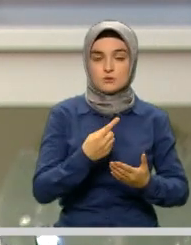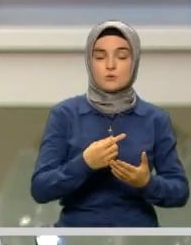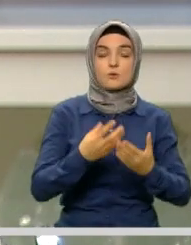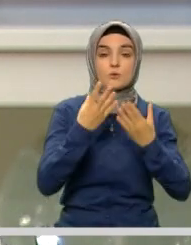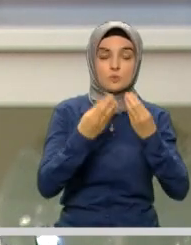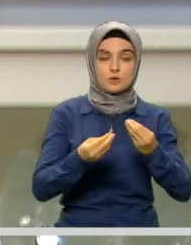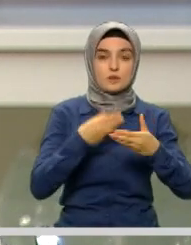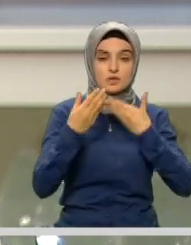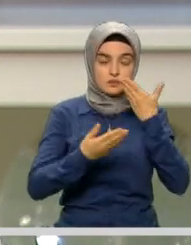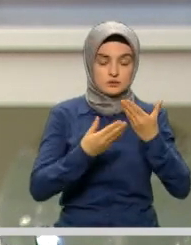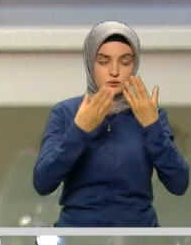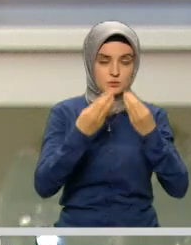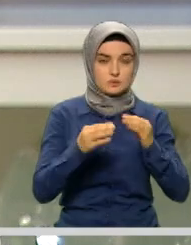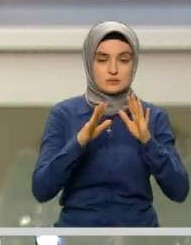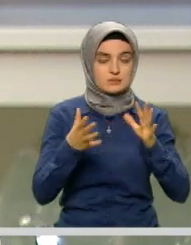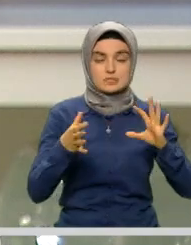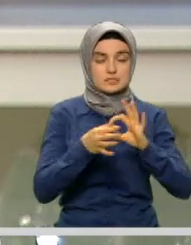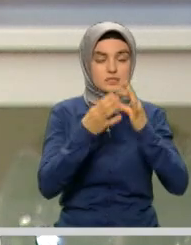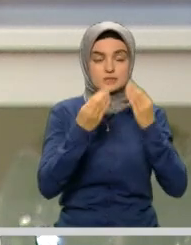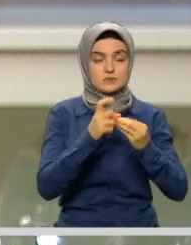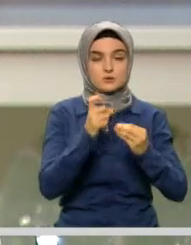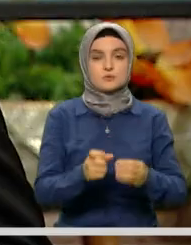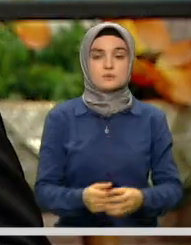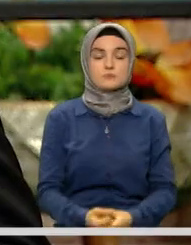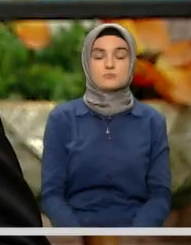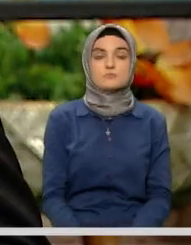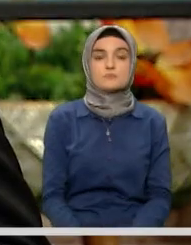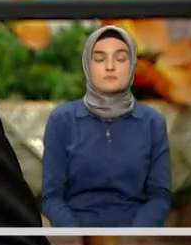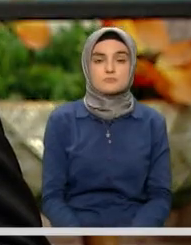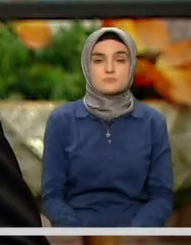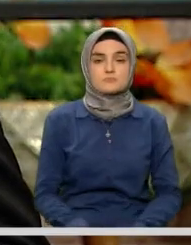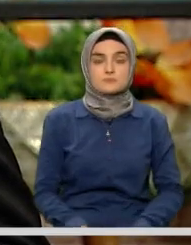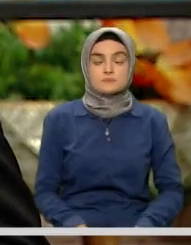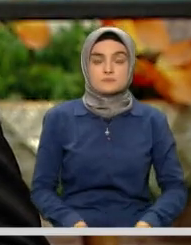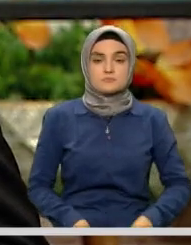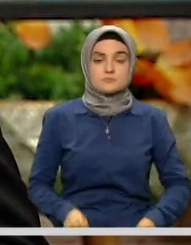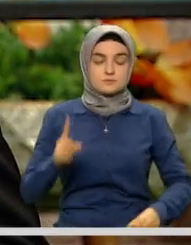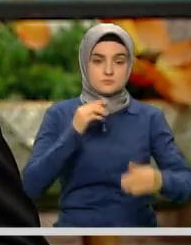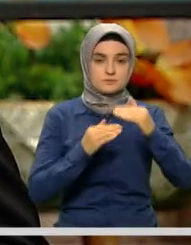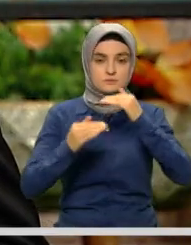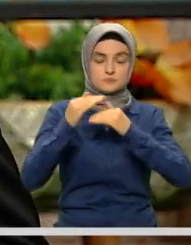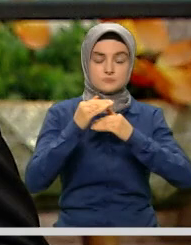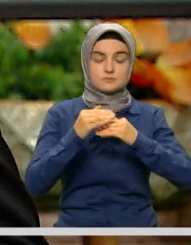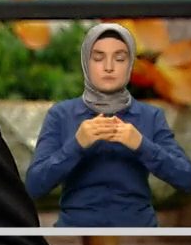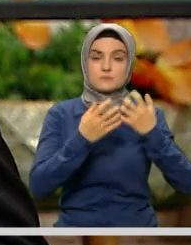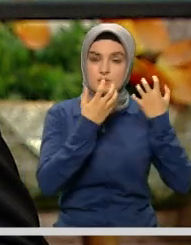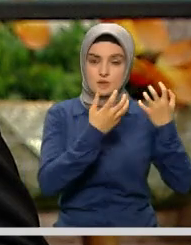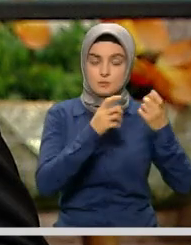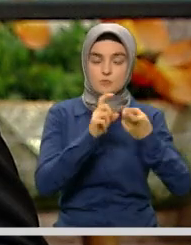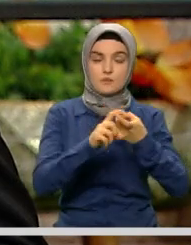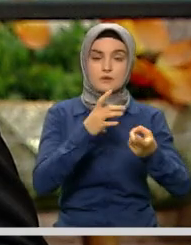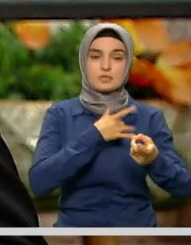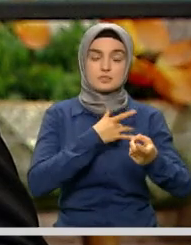böyle tanıtıyor olmasını nasıl ilişkilendireceğiz? Tabii. Ya şimdi Allah-u Teala'nın Rahman sıfatı, Rahim